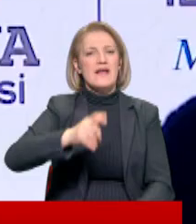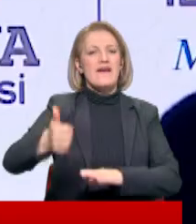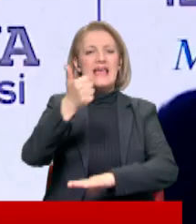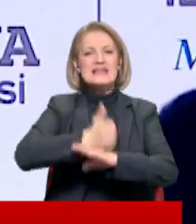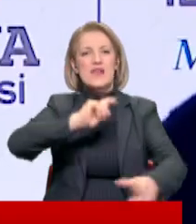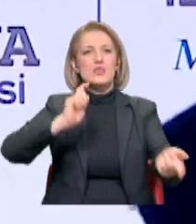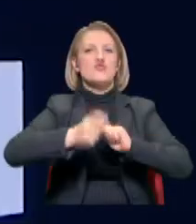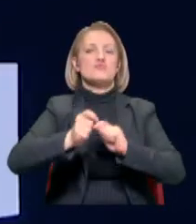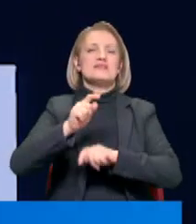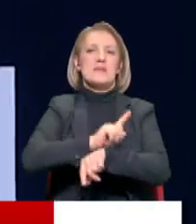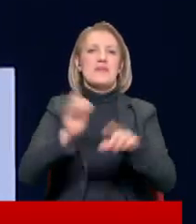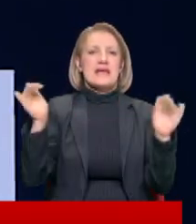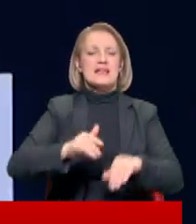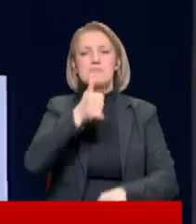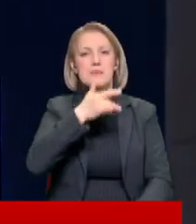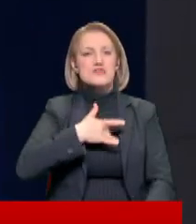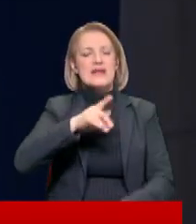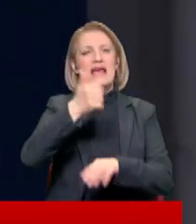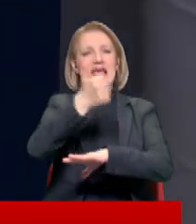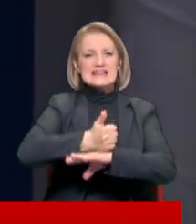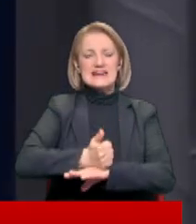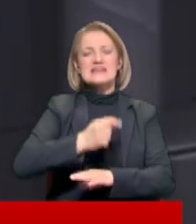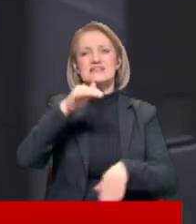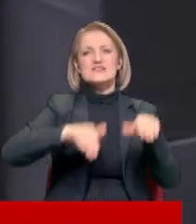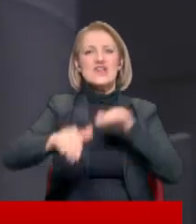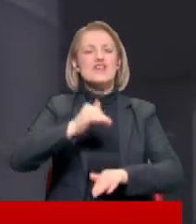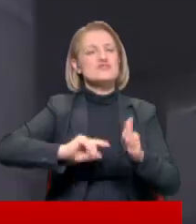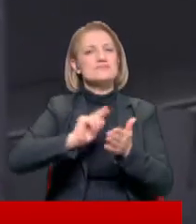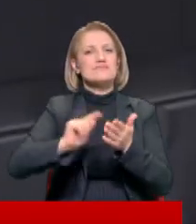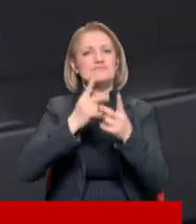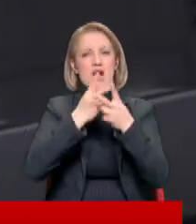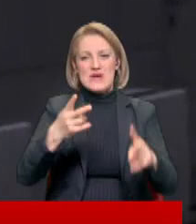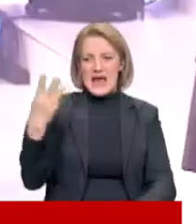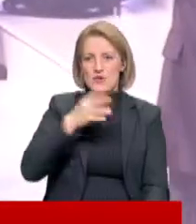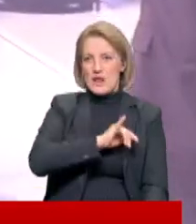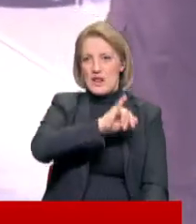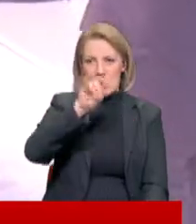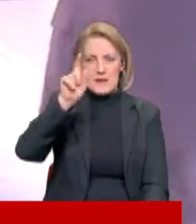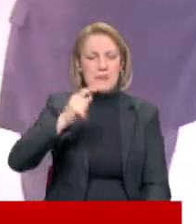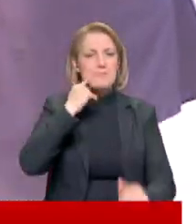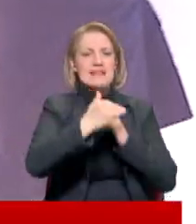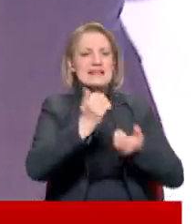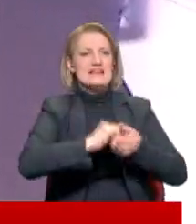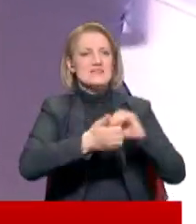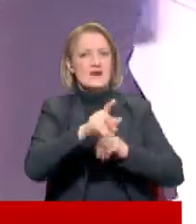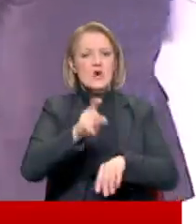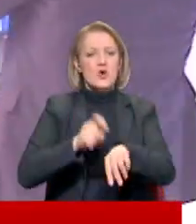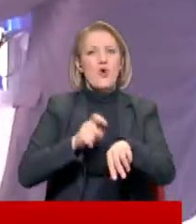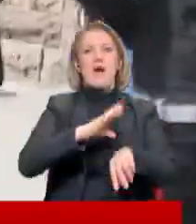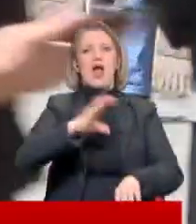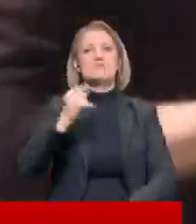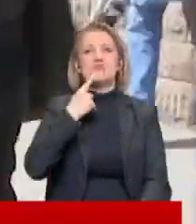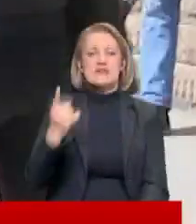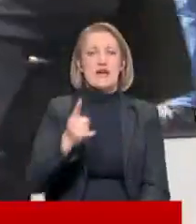iktidarın değişme zamanı geldi. Babacan iktidarın seçim beyannamesini açıklayan Erdoğan'a yüklenirken Millet İttifakı'ndan kopya çekmiş